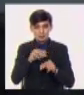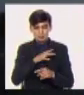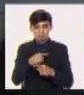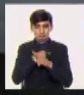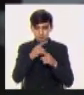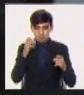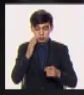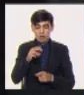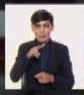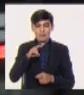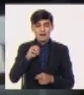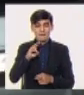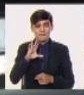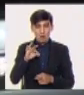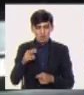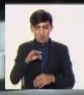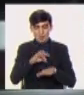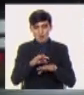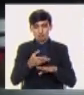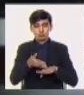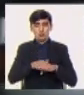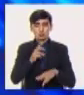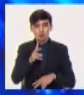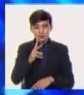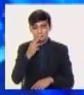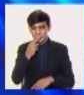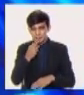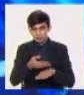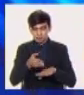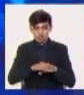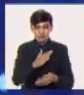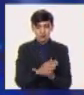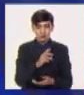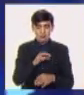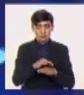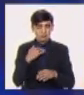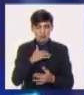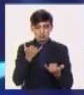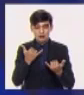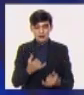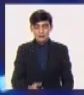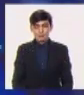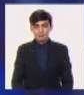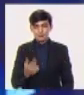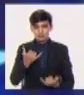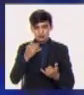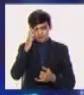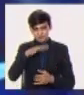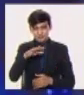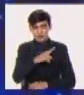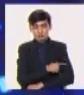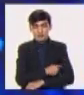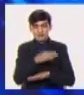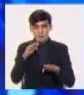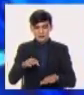Өйткені пневмония мен тұмаудың ауыр түрімен сырқаттанғандар көп екен. Бүгін ел бойынша стационарларда ПЦР